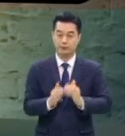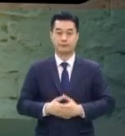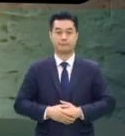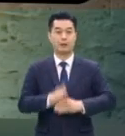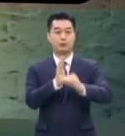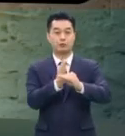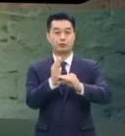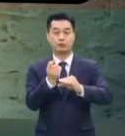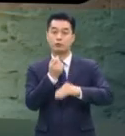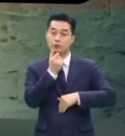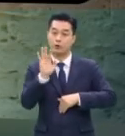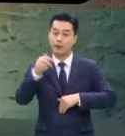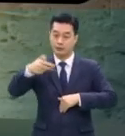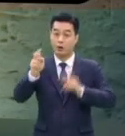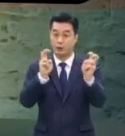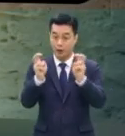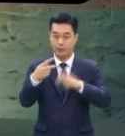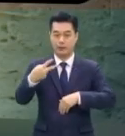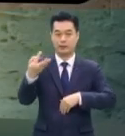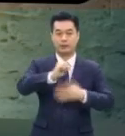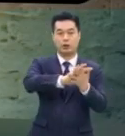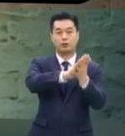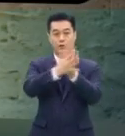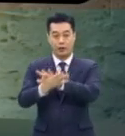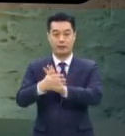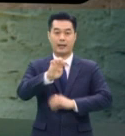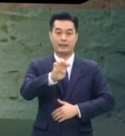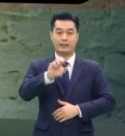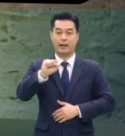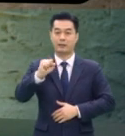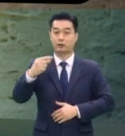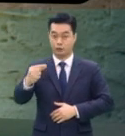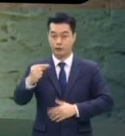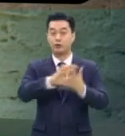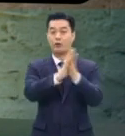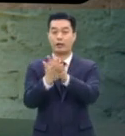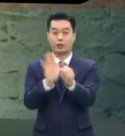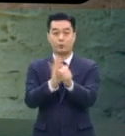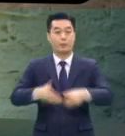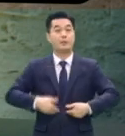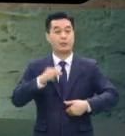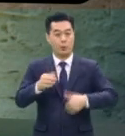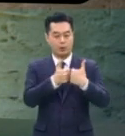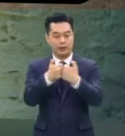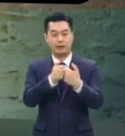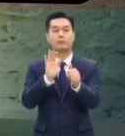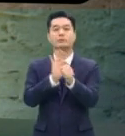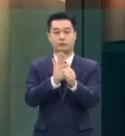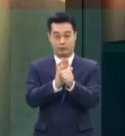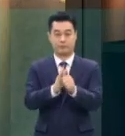중소 벤처기업의 디지털 전환 이에 쓰기 전환을 돕는 비용과 컨설팅 을 지원하겠습니다